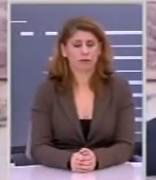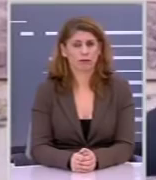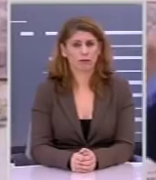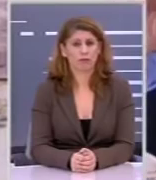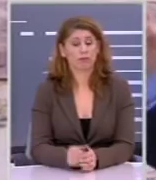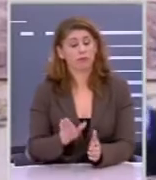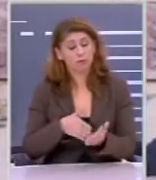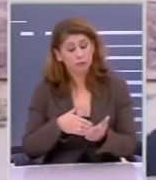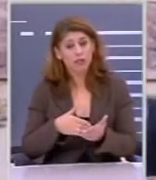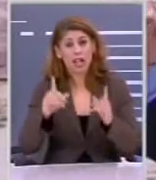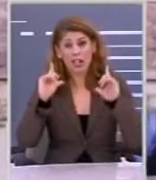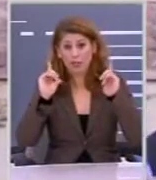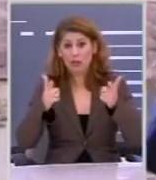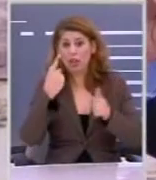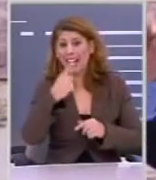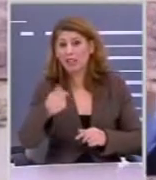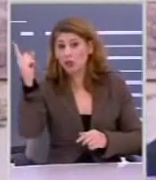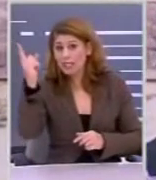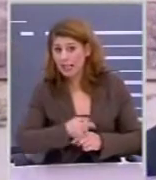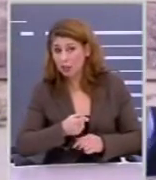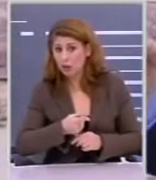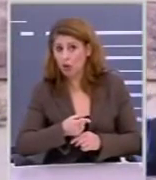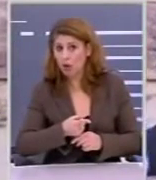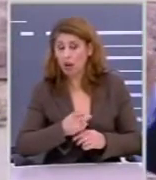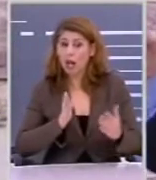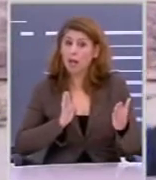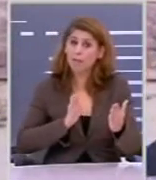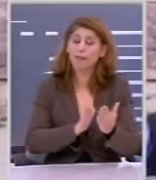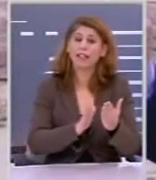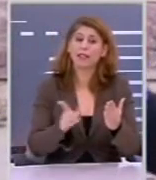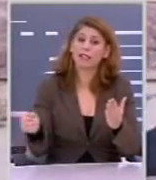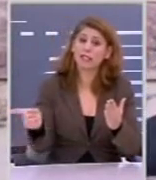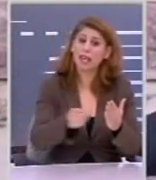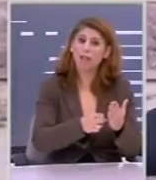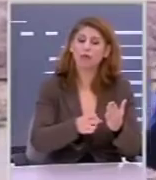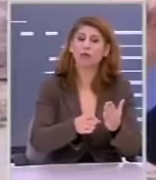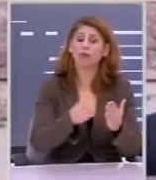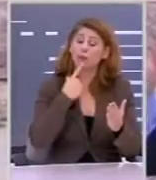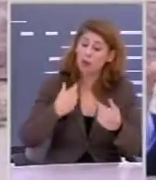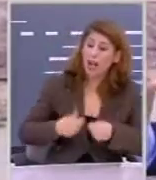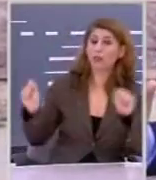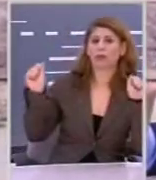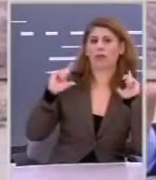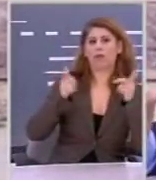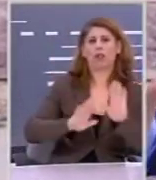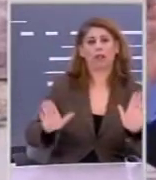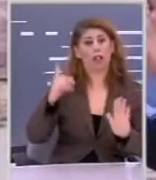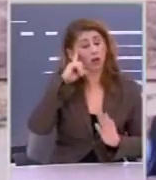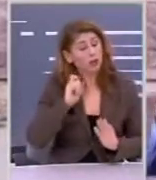εξηγημένοι. Δημοκρατία 100% απέναντι σε αυτούς που την αρνούνται. Και το γνωρίζετε πολύ